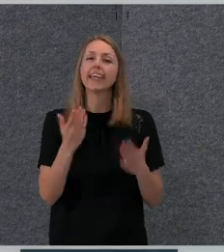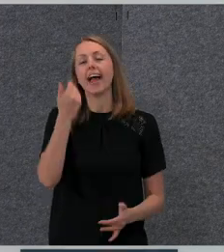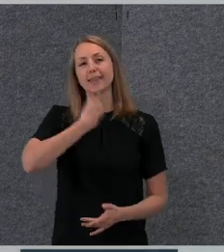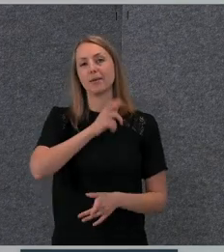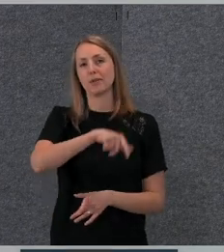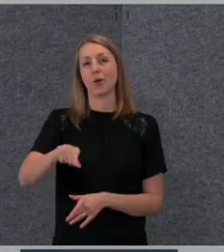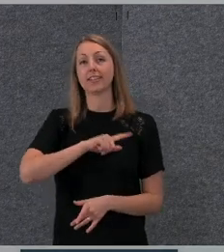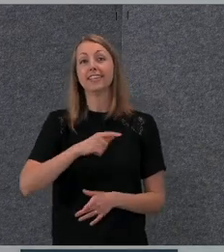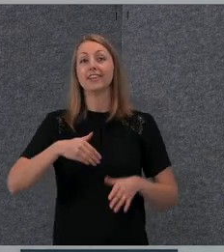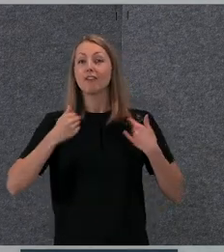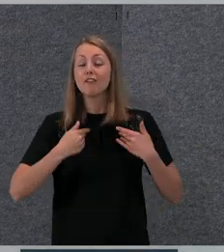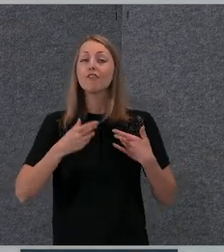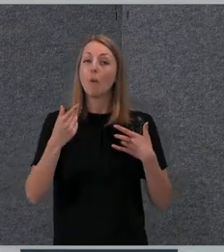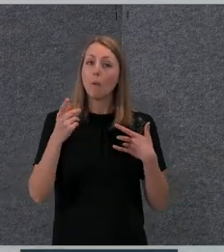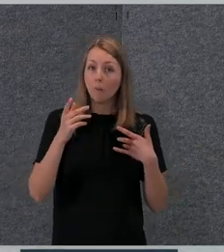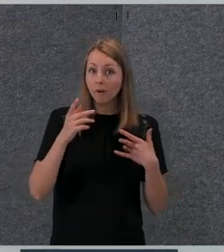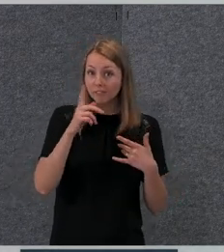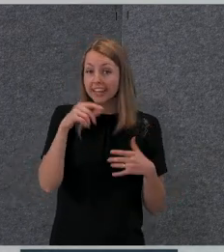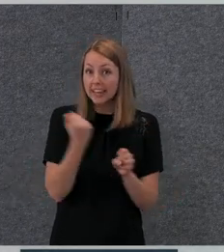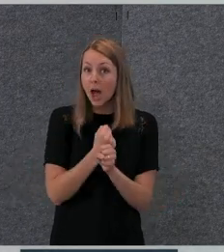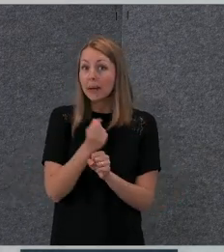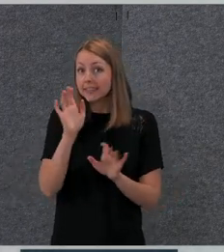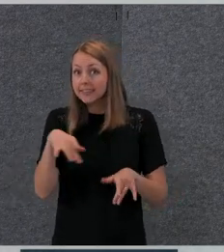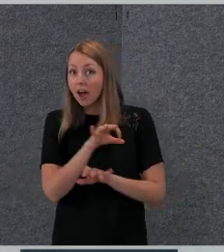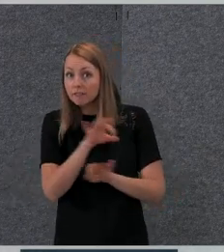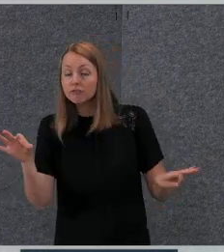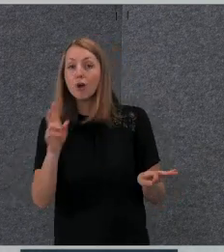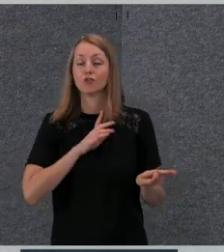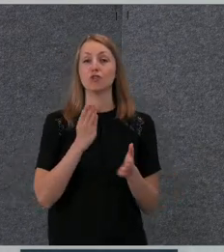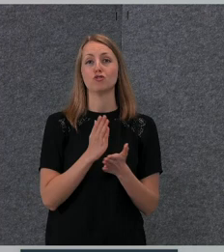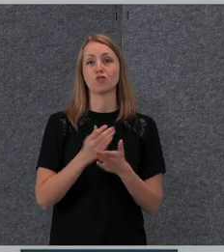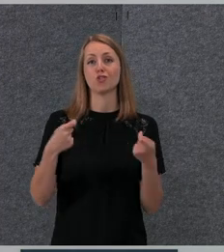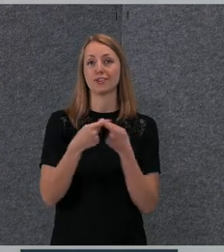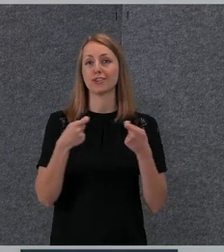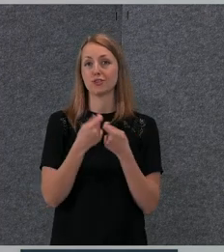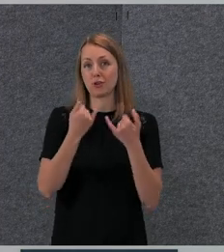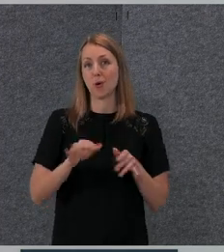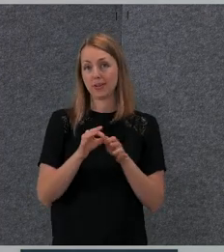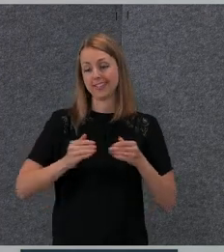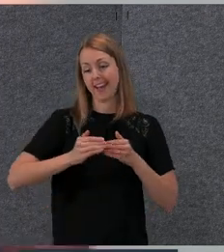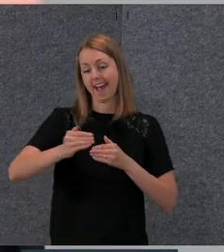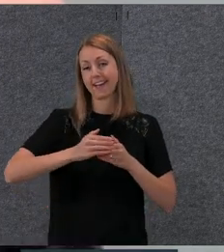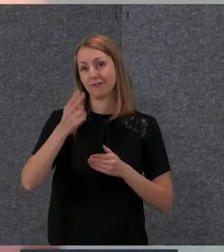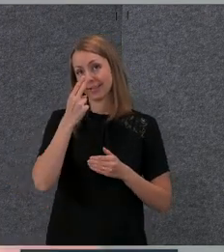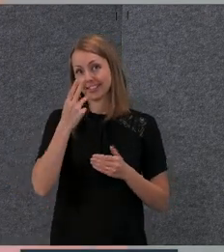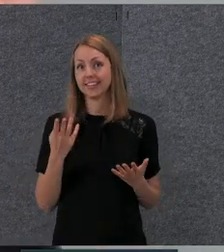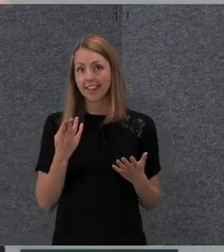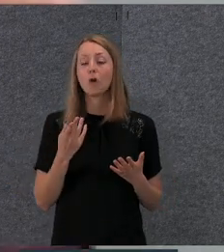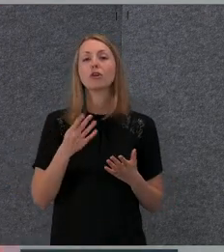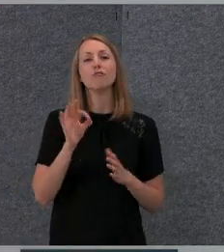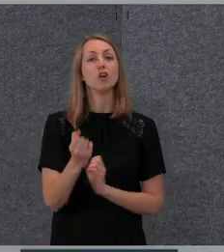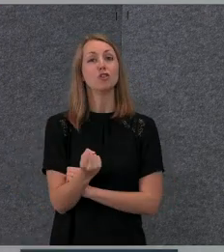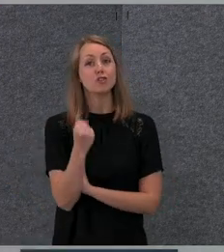Leute, ich freue mich, für euch arbeiten zu dürfen und bin unglaublich gespannt, wie der Tag heute weitergeht für starke